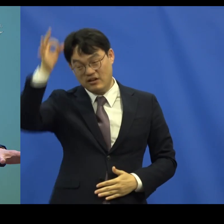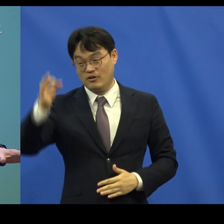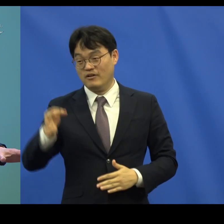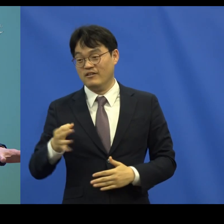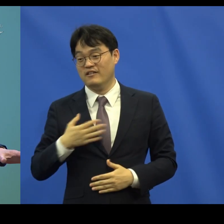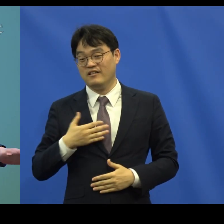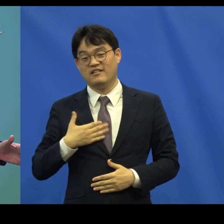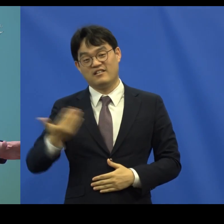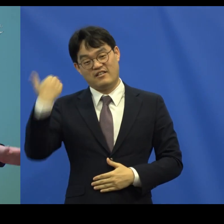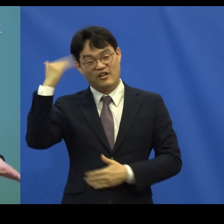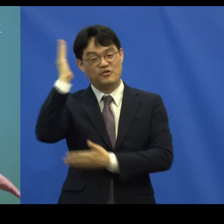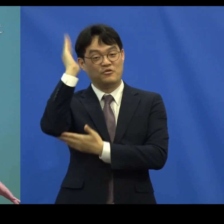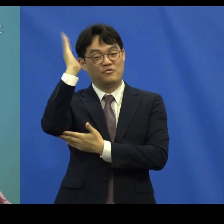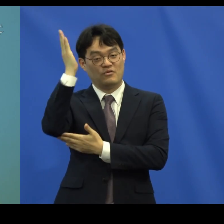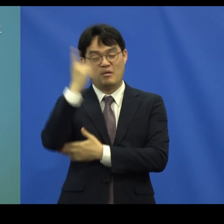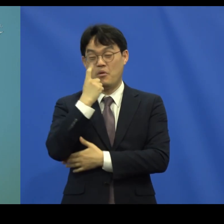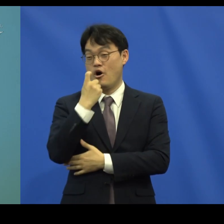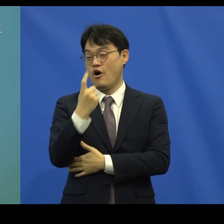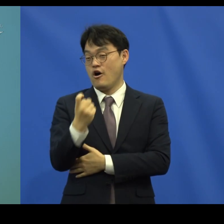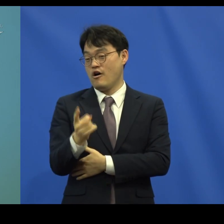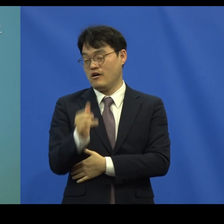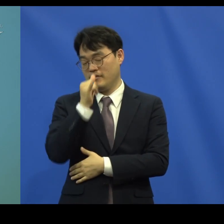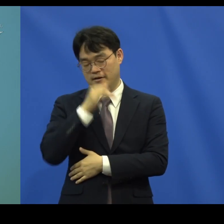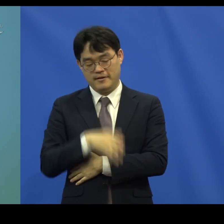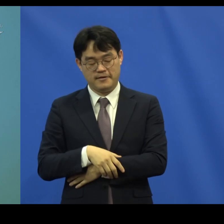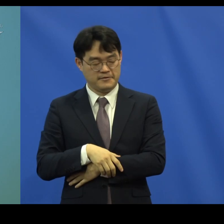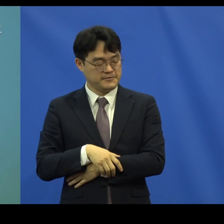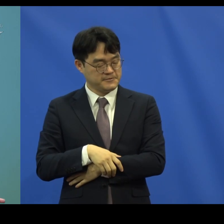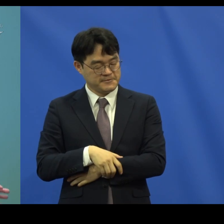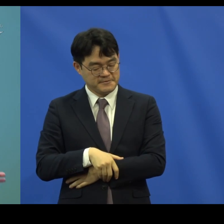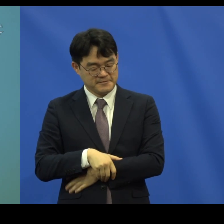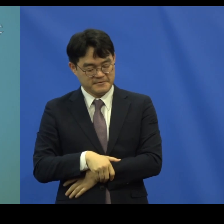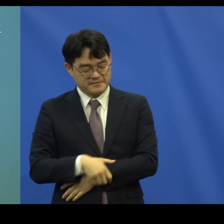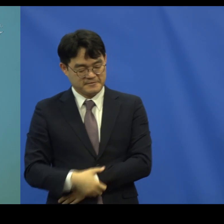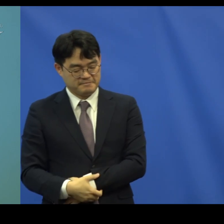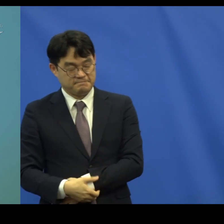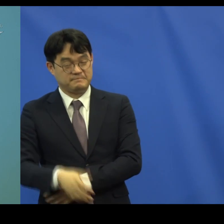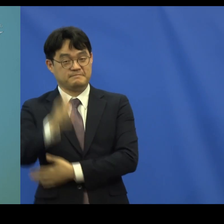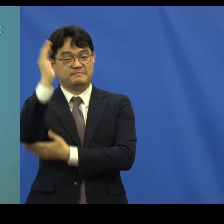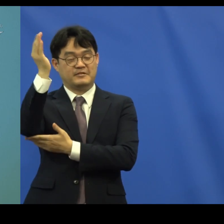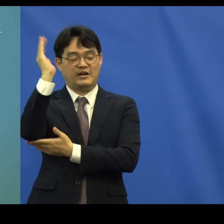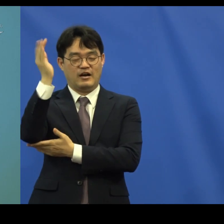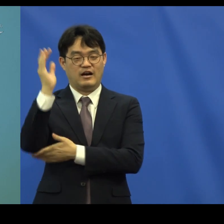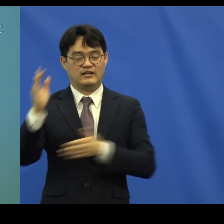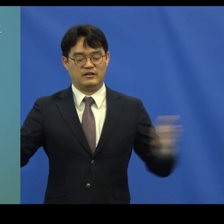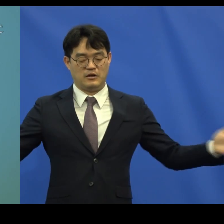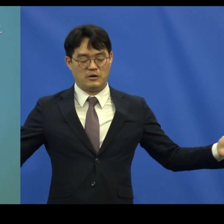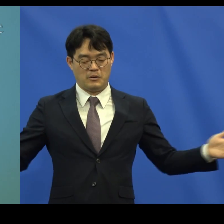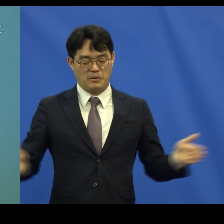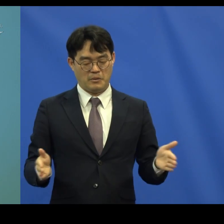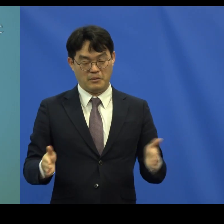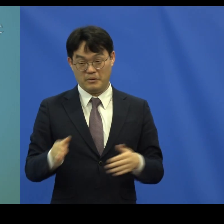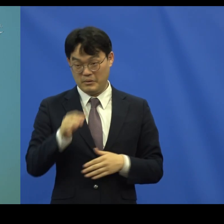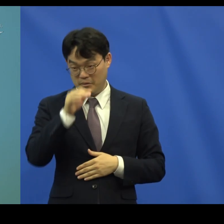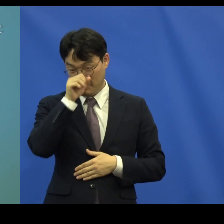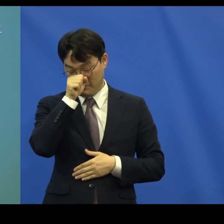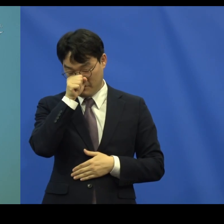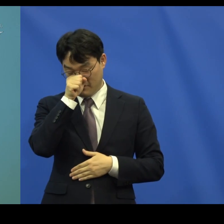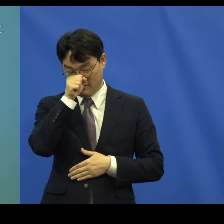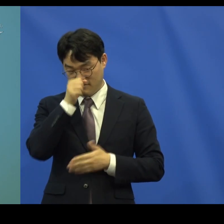큰 거였어요. 너무 멋있는 거예요. 그래서 저는 요런 좀 작은 게